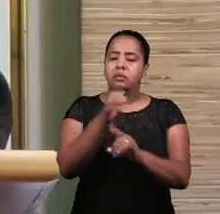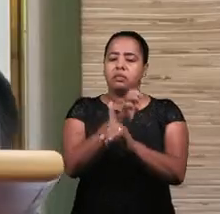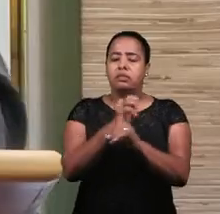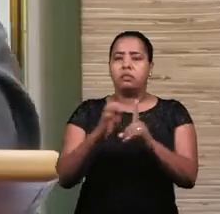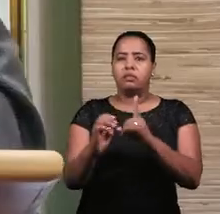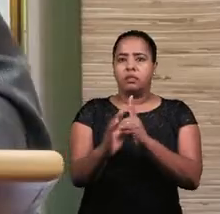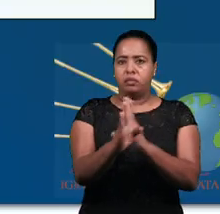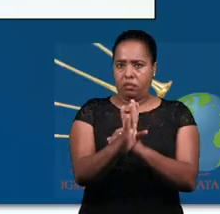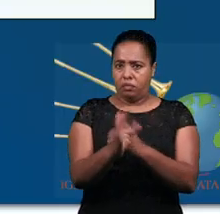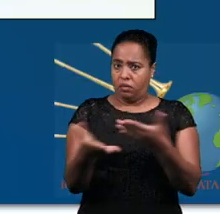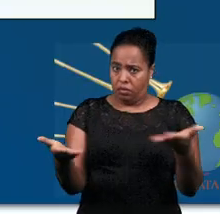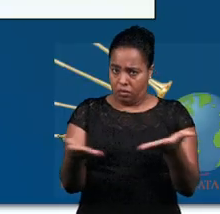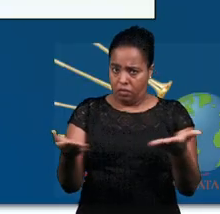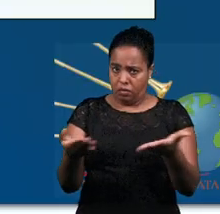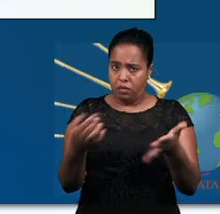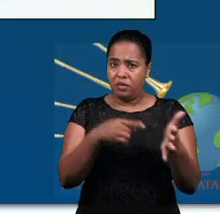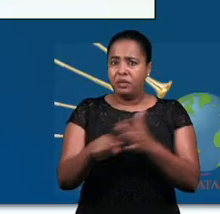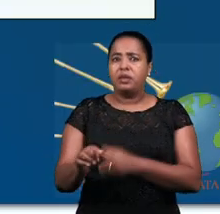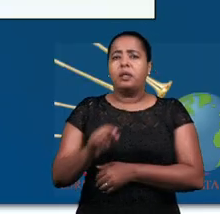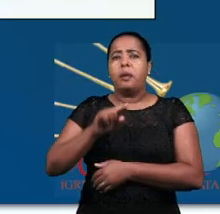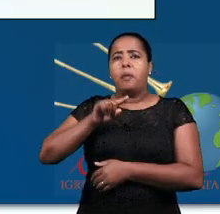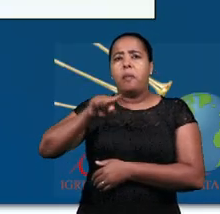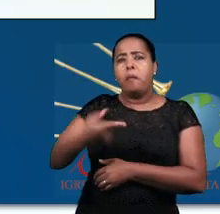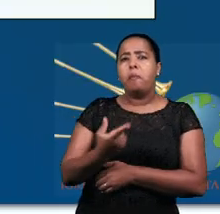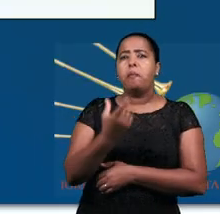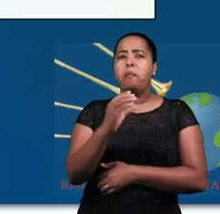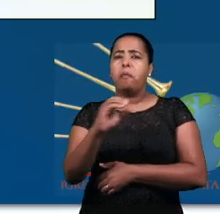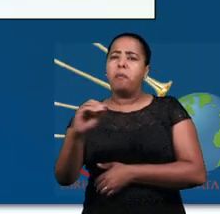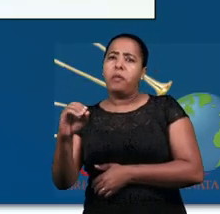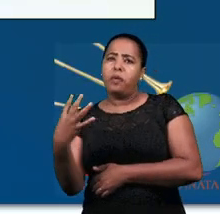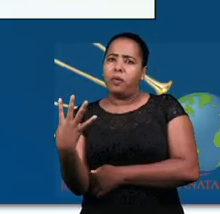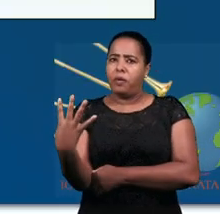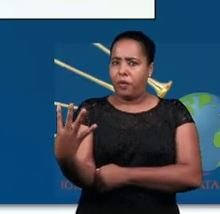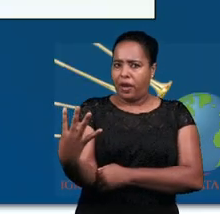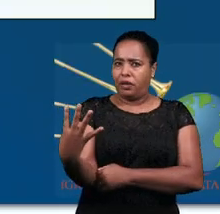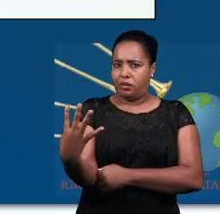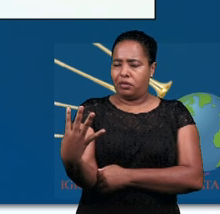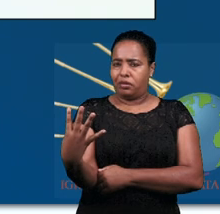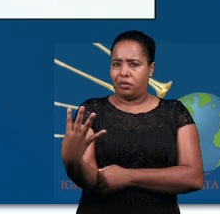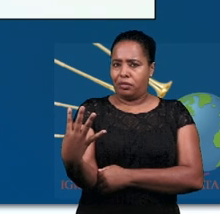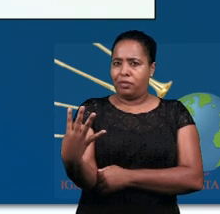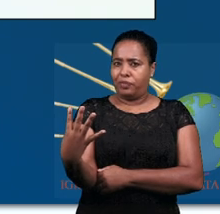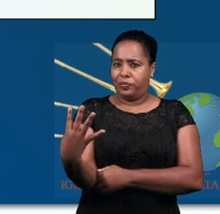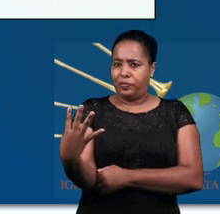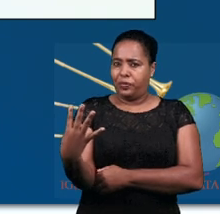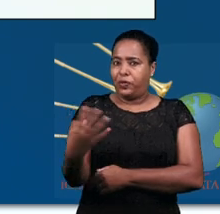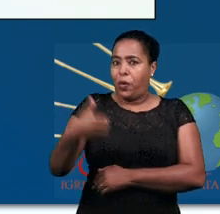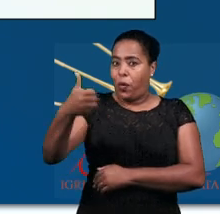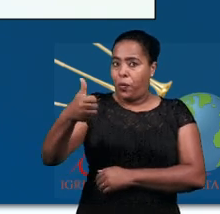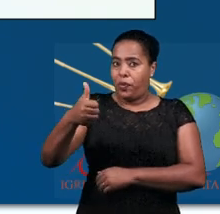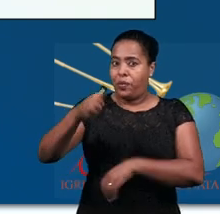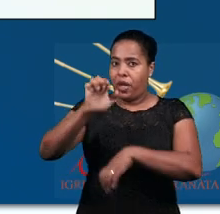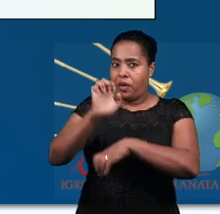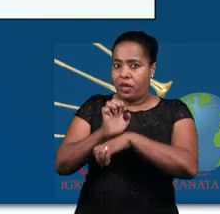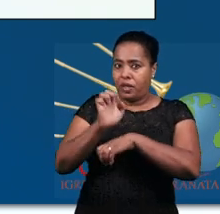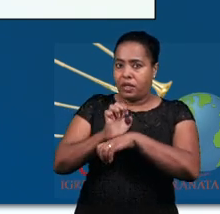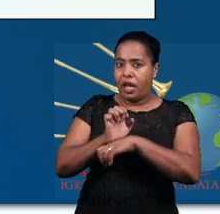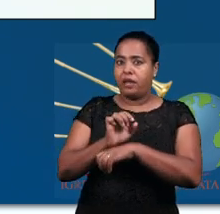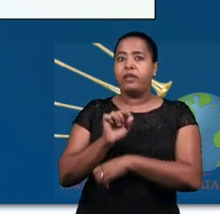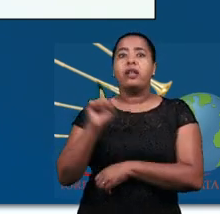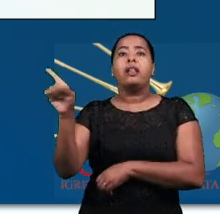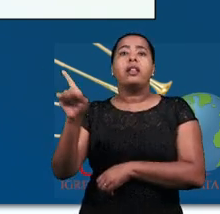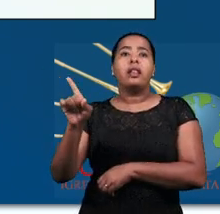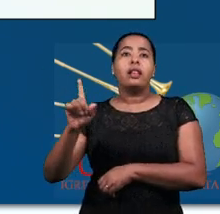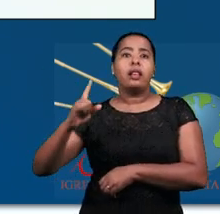des participations pour l'EPD cette semaine, 1004 participations. Le premier État au Brésil qui a envoyé, c'est Minas